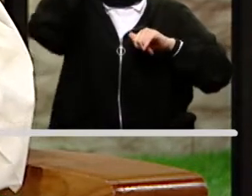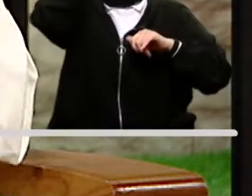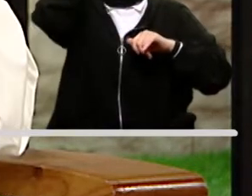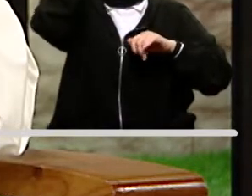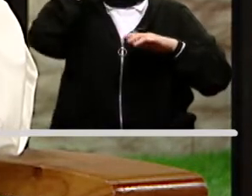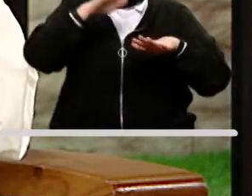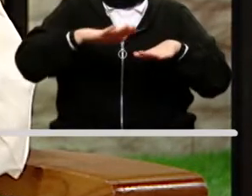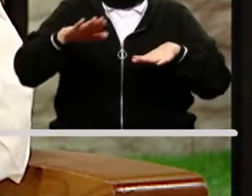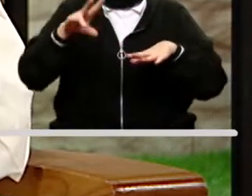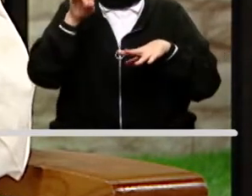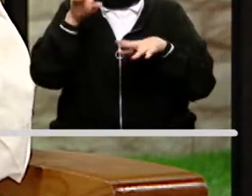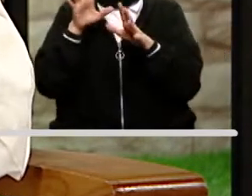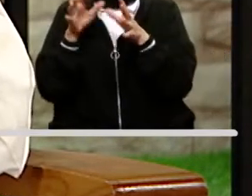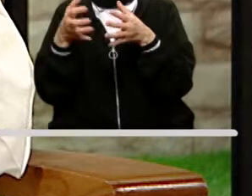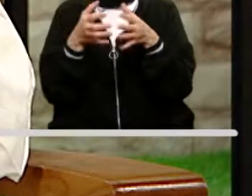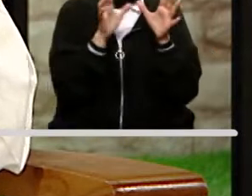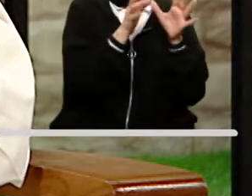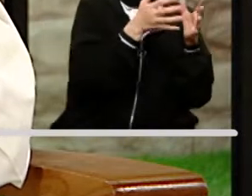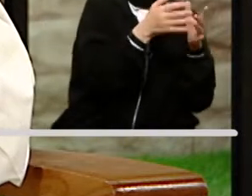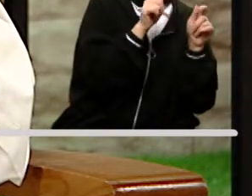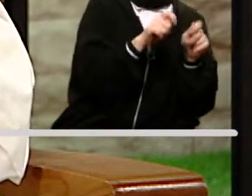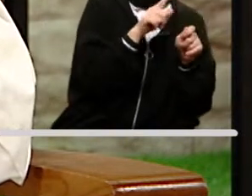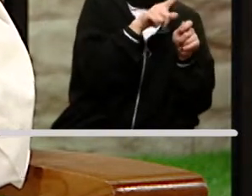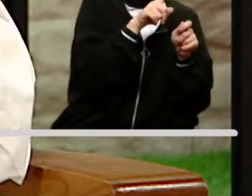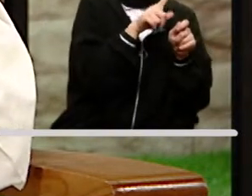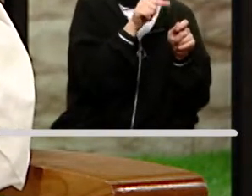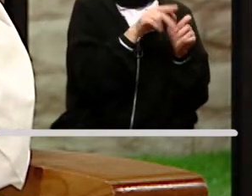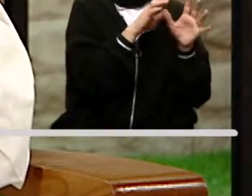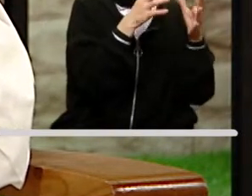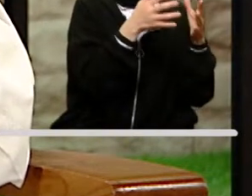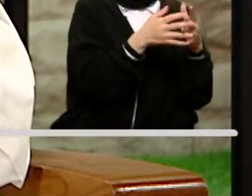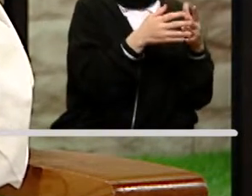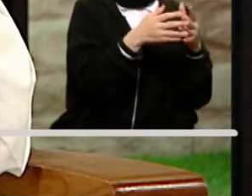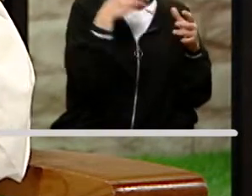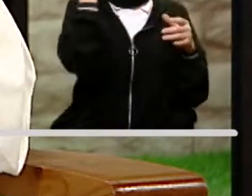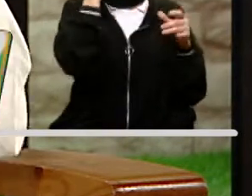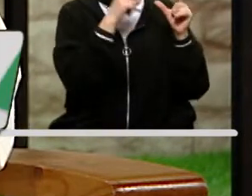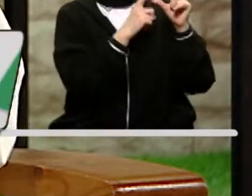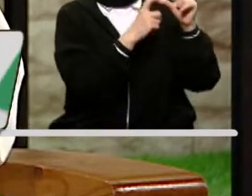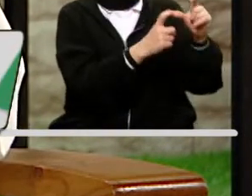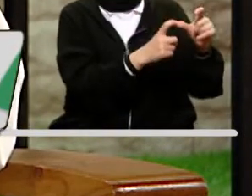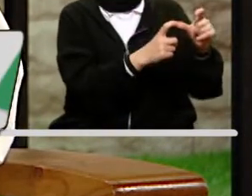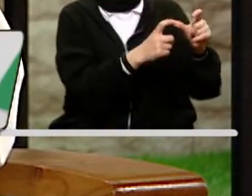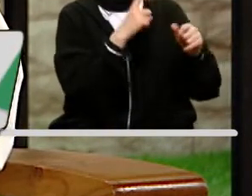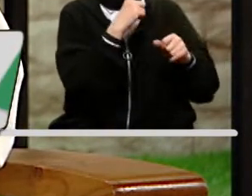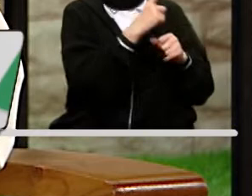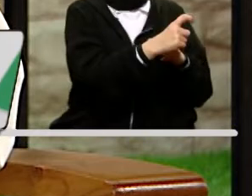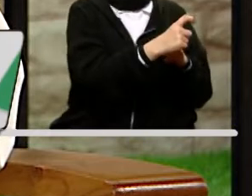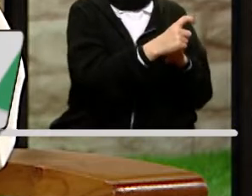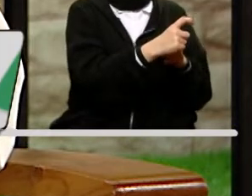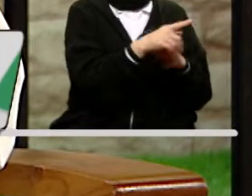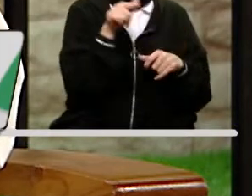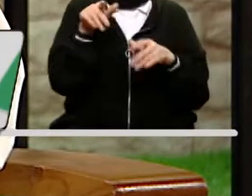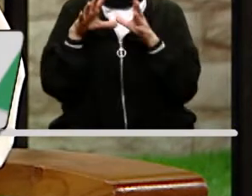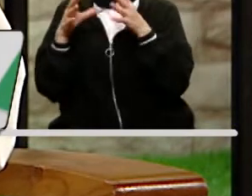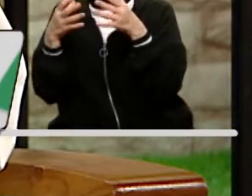ayırıyorlar. Bir gruba hoca soruları soruyor ama cevabı da veriyor. Hı hı. Öbür gruba da soruları soruyor ama